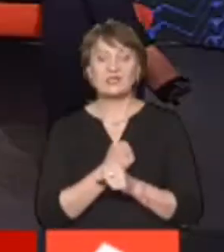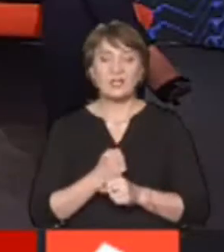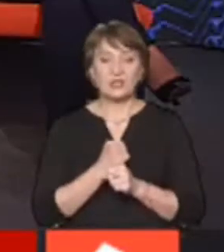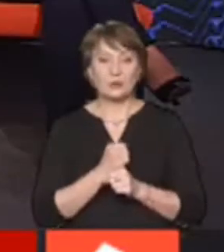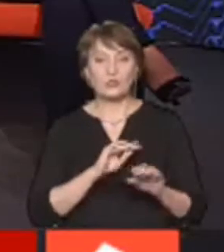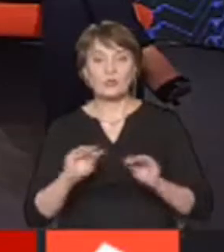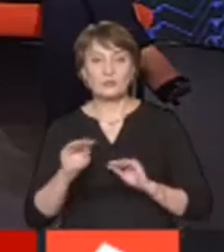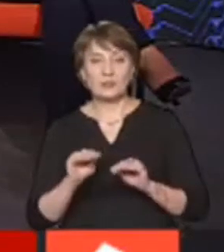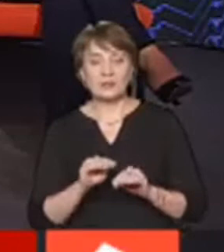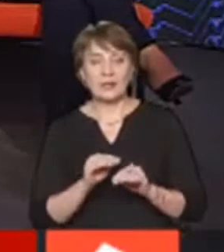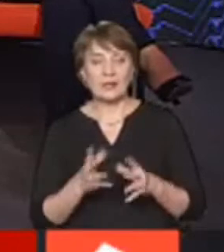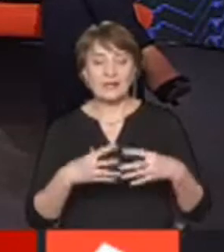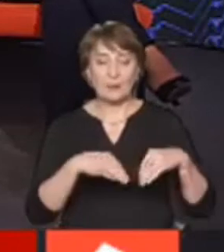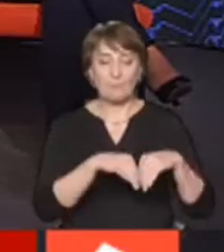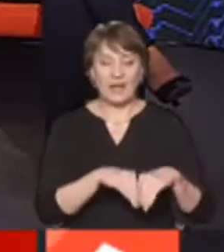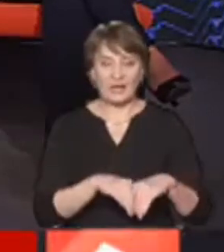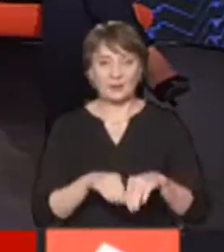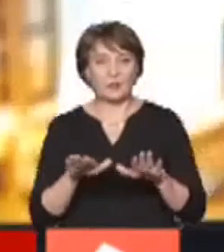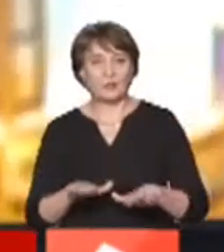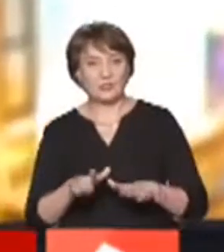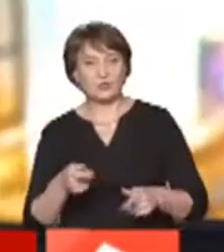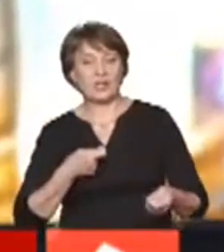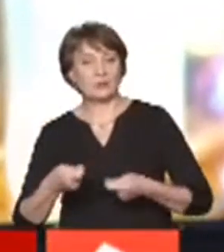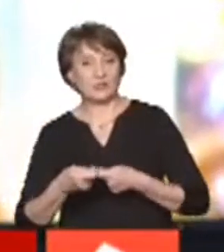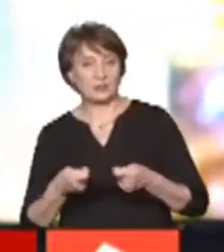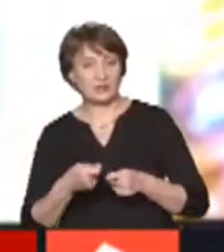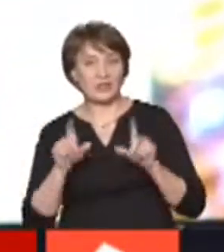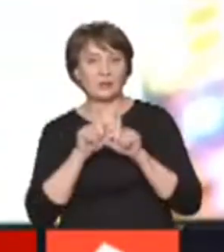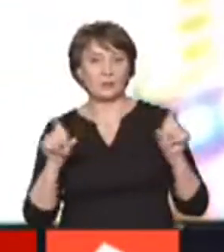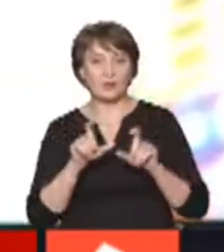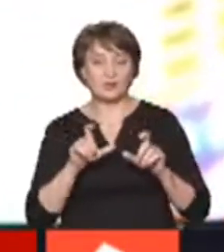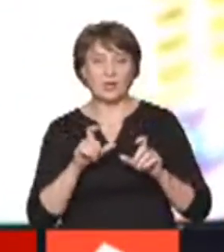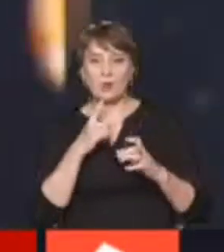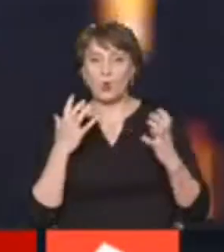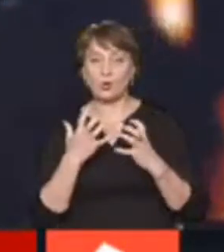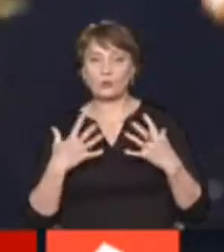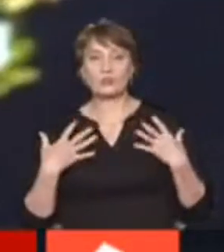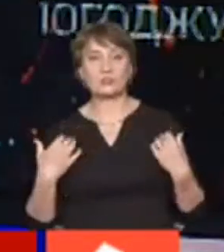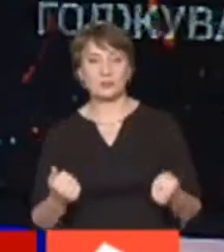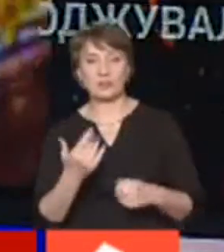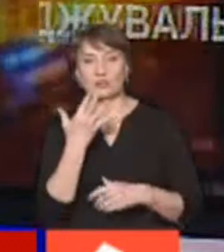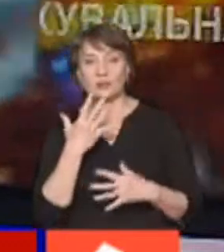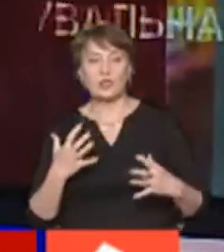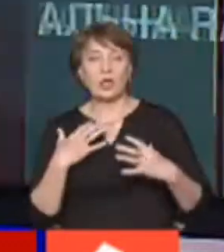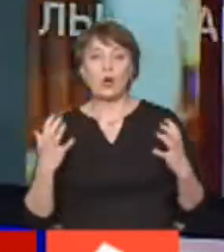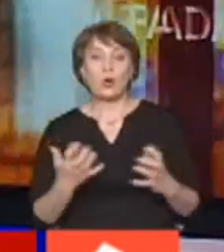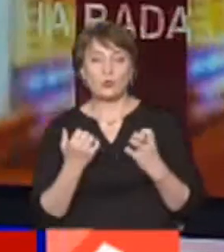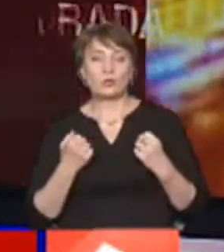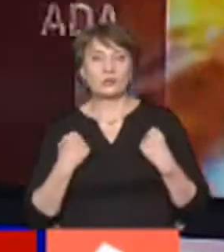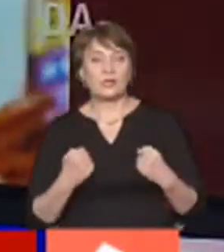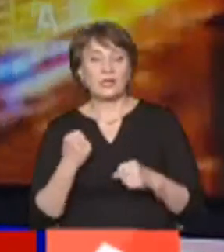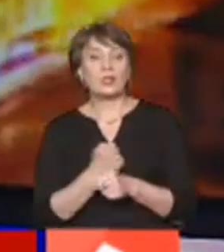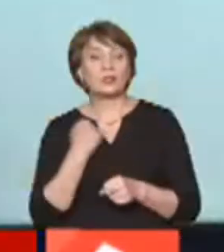спільно із міською адміністрацією, з департаментом охорони здоров'я, з Національною службою охорони здоров'я. Розроблять, вже